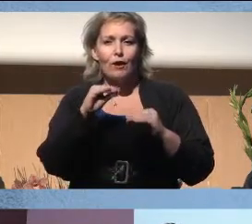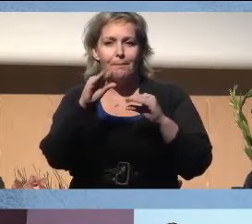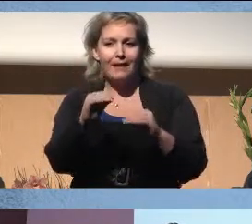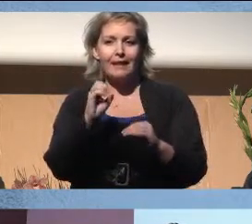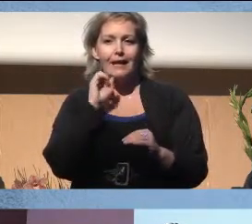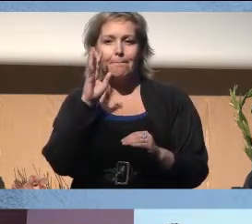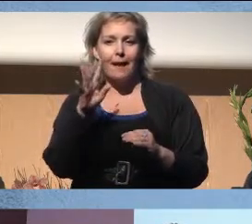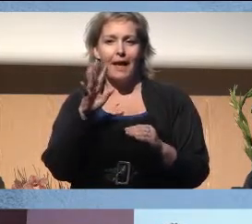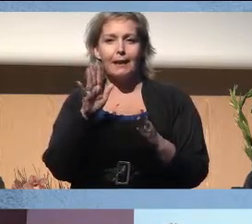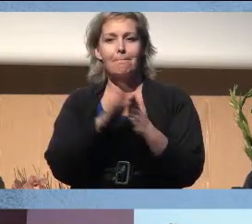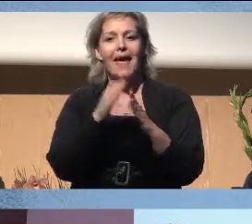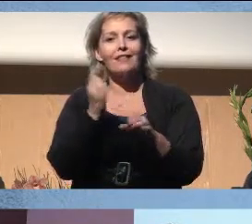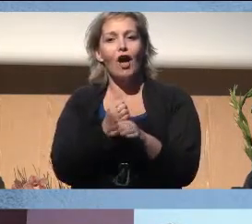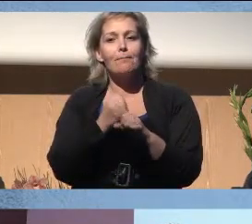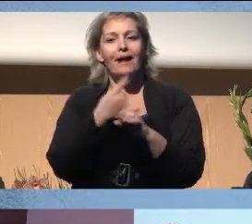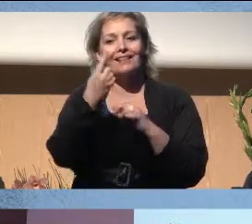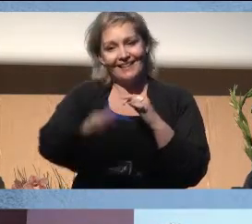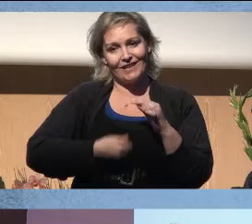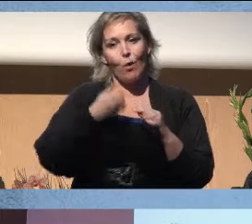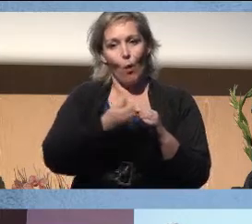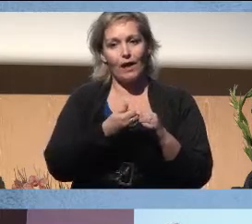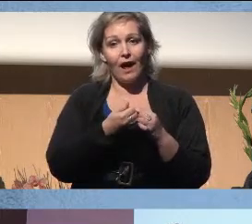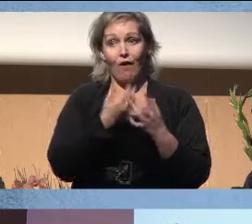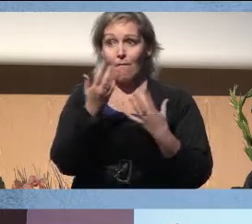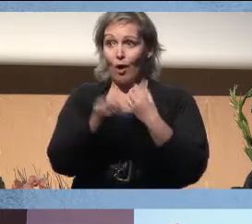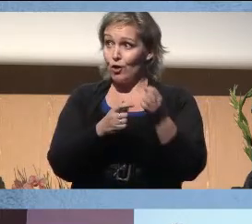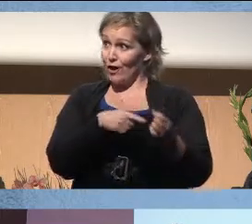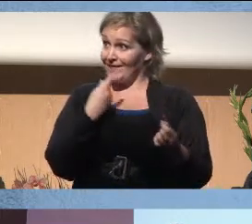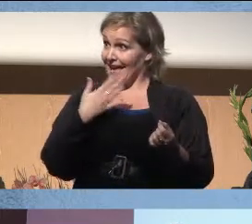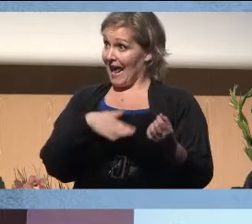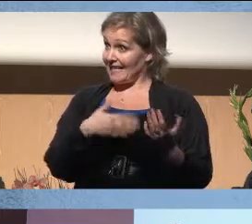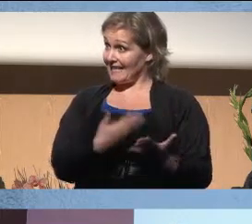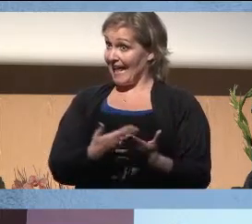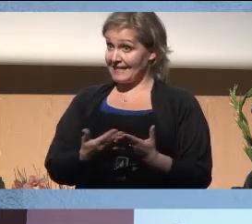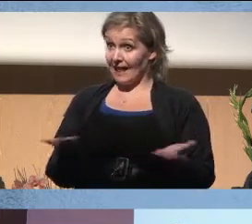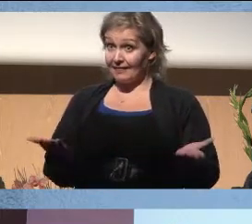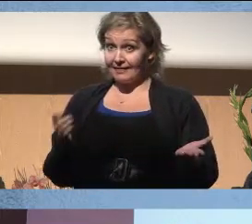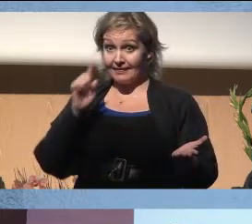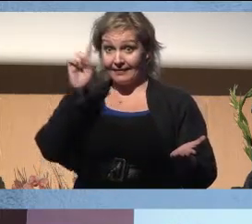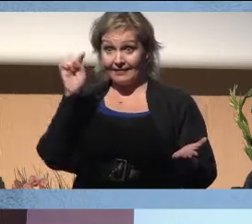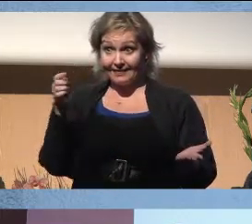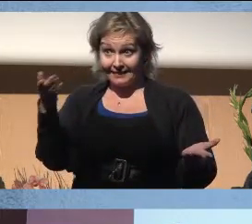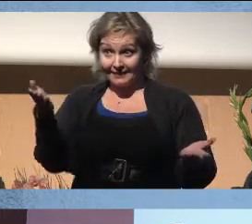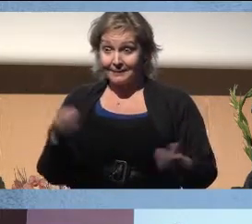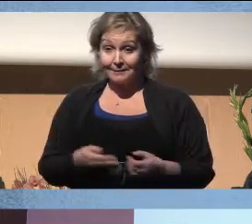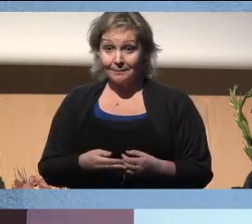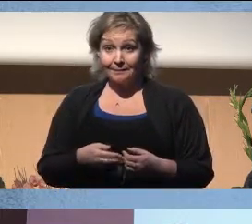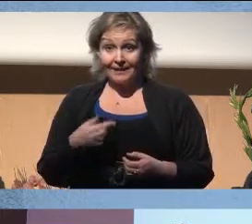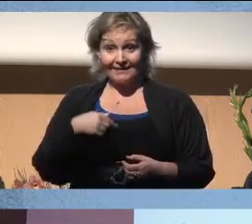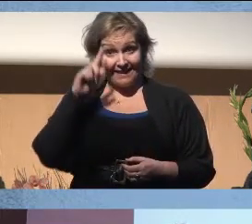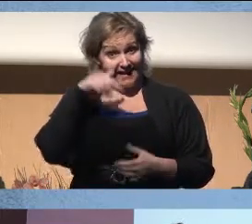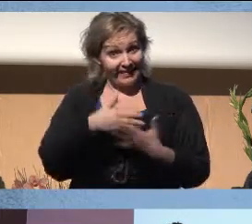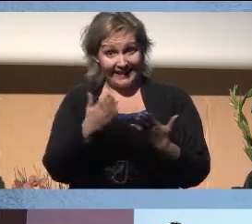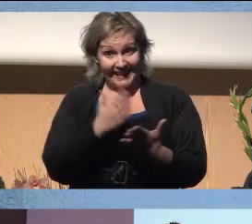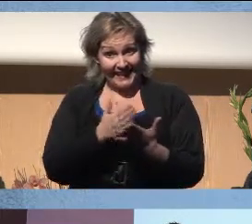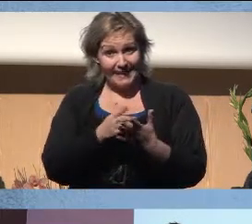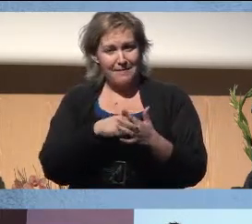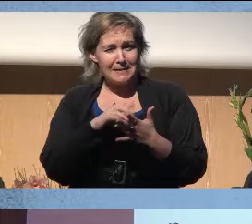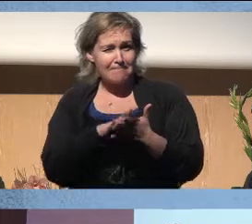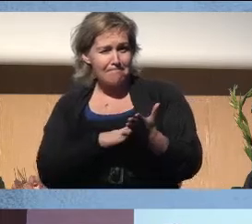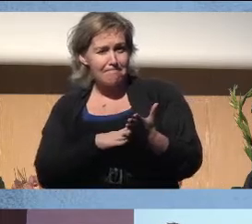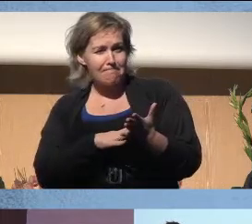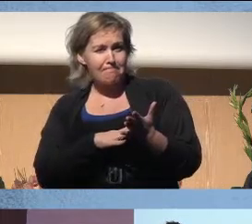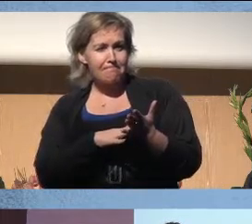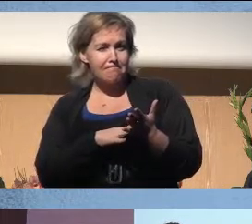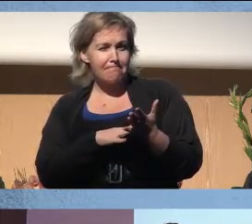per medarbetare och år. Hur många gör vi i hälsotjänsten? Vi vet inte riktigt, men förmodligen